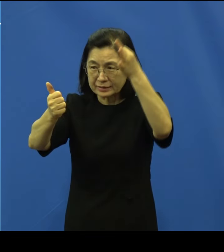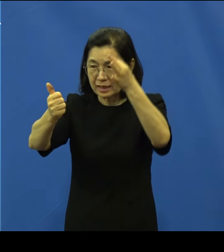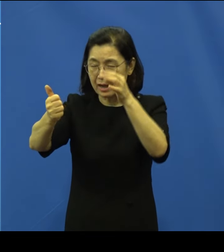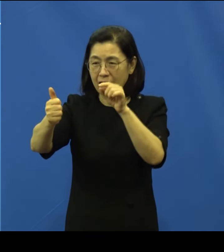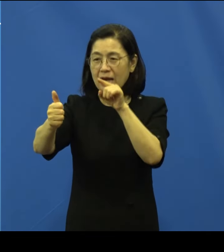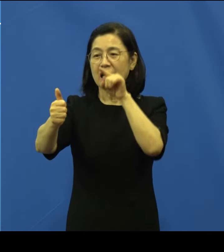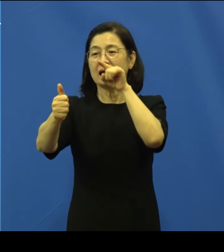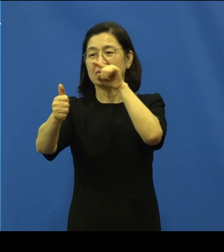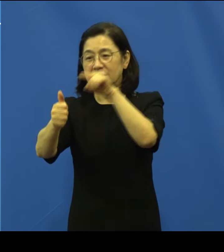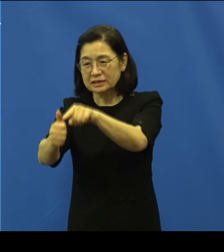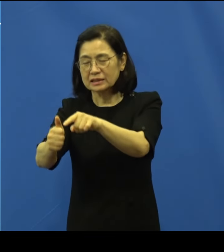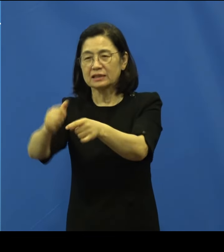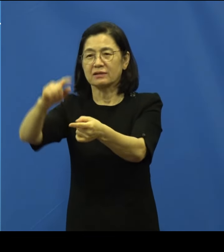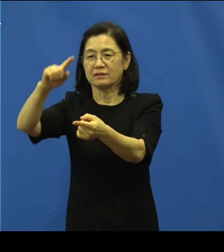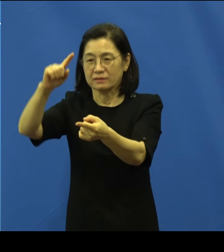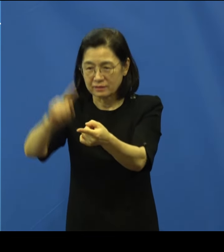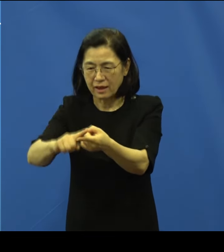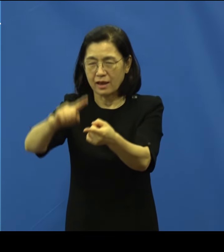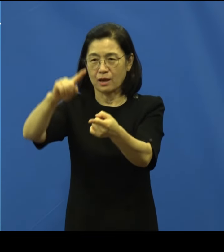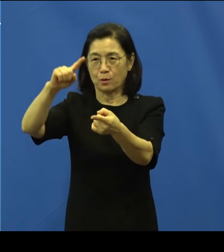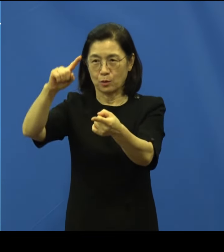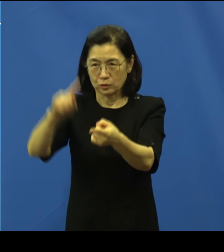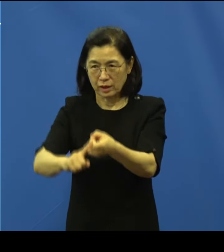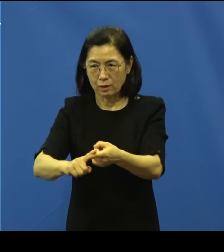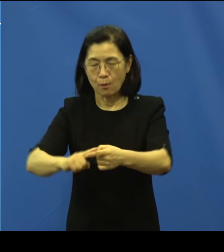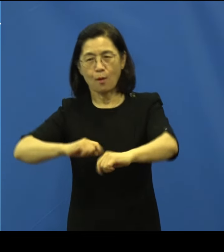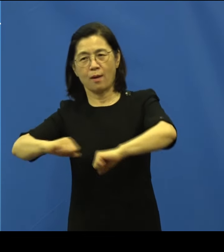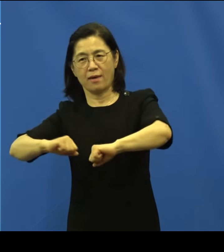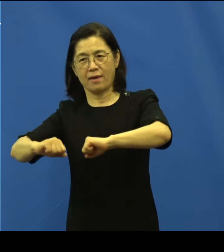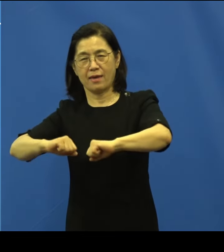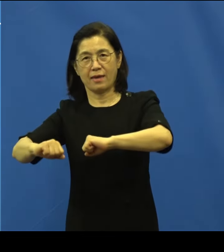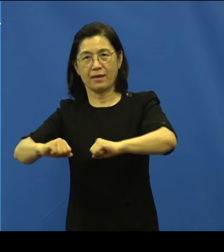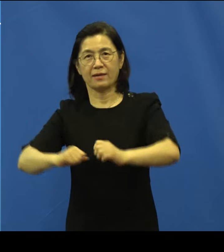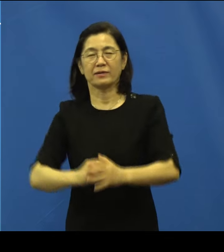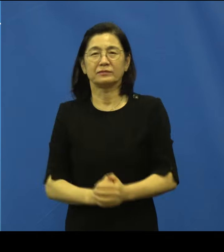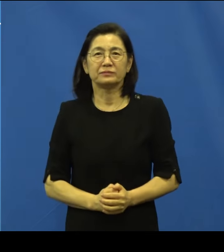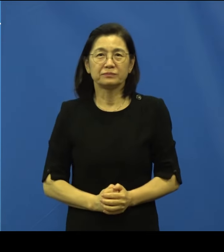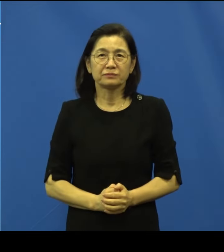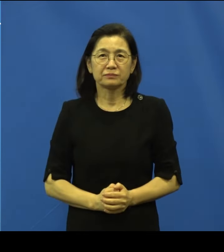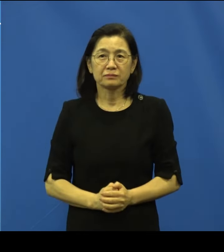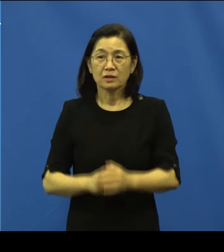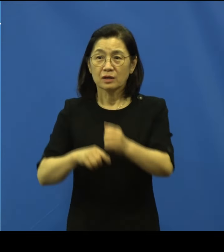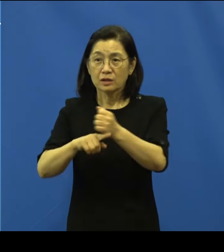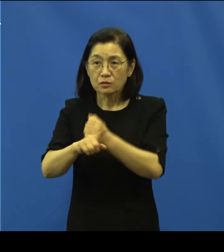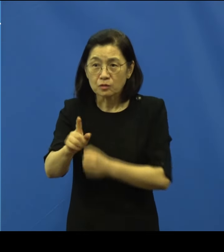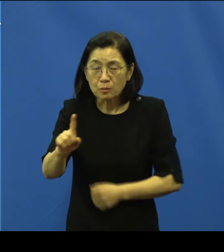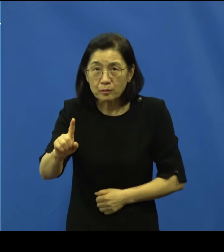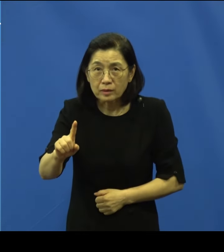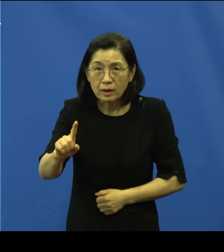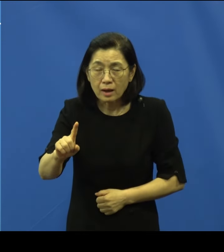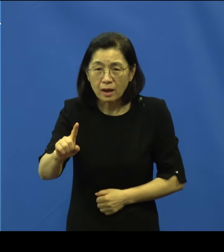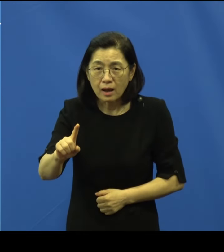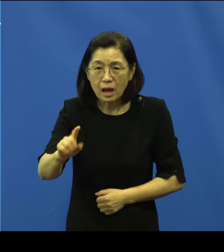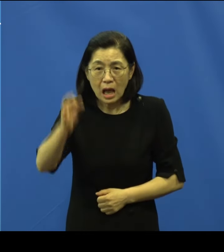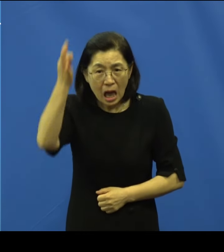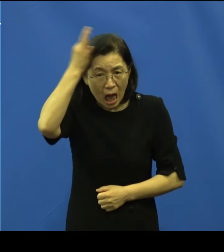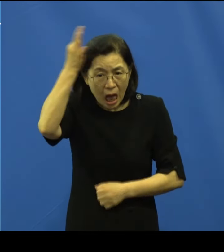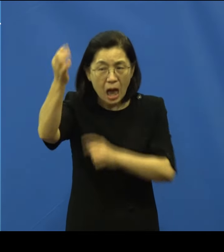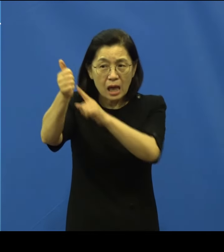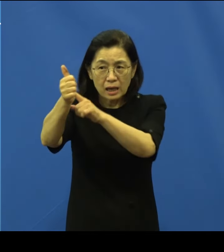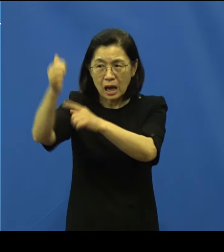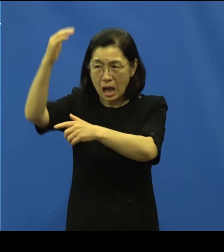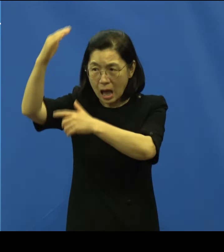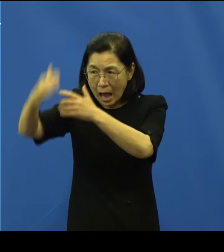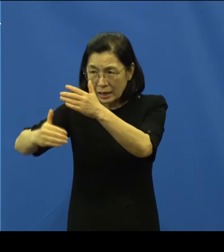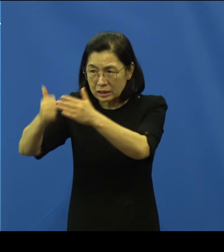전쟁인데 전쟁을 왕이 치르는 게 아니고 선지자가 주관하는 거예요. 그 이유는 뭘까요? 이 선지자가 하나님으로부터 계속